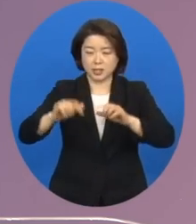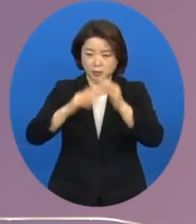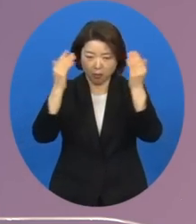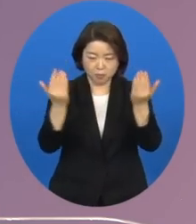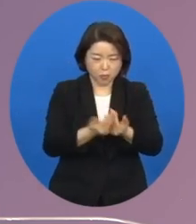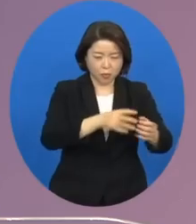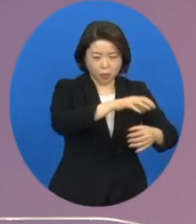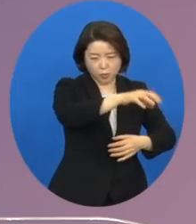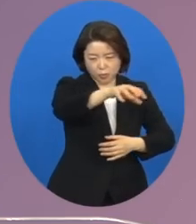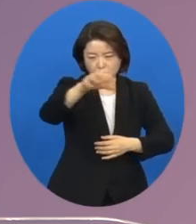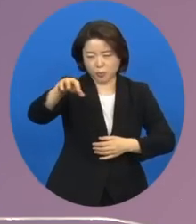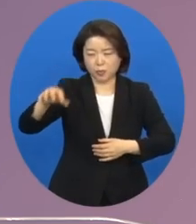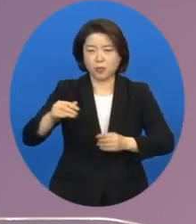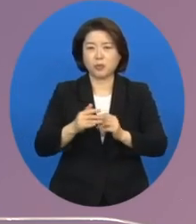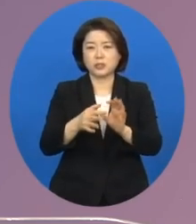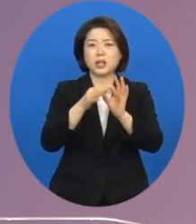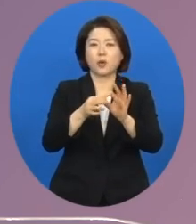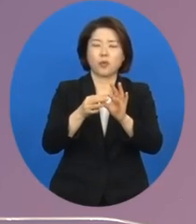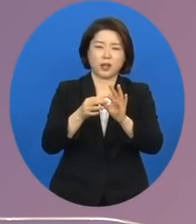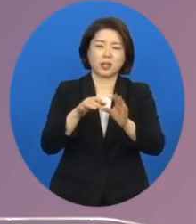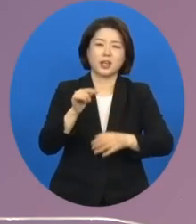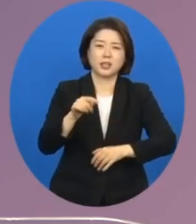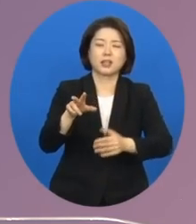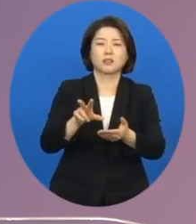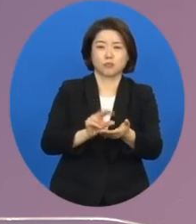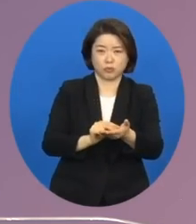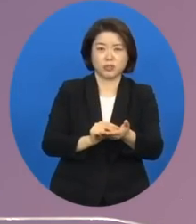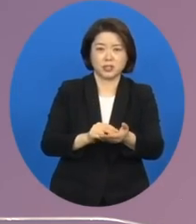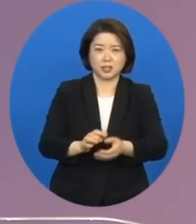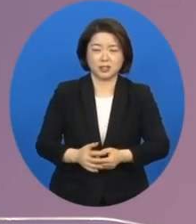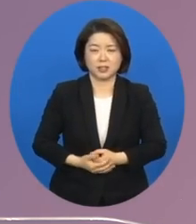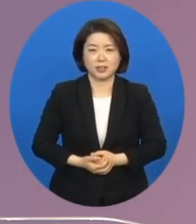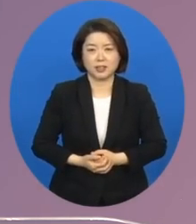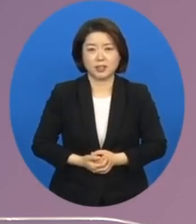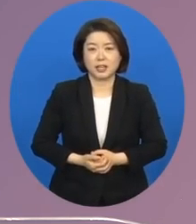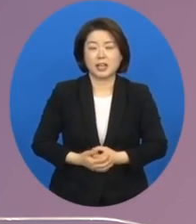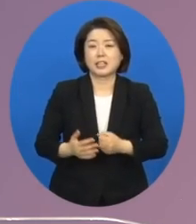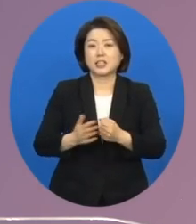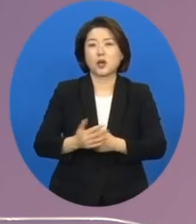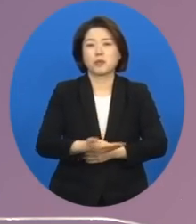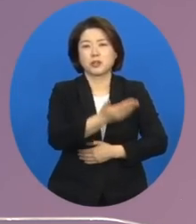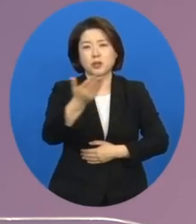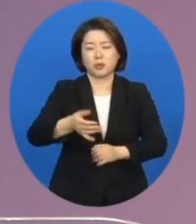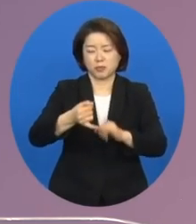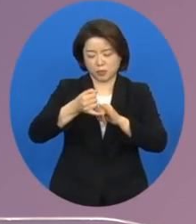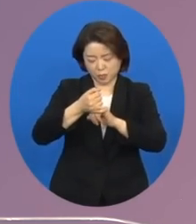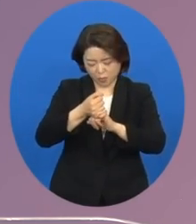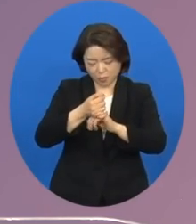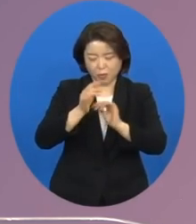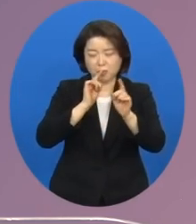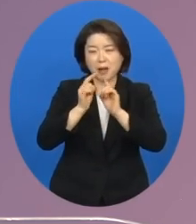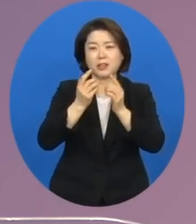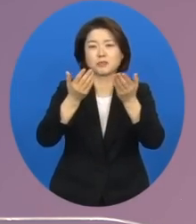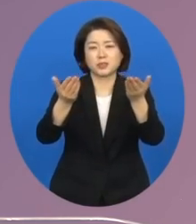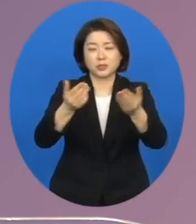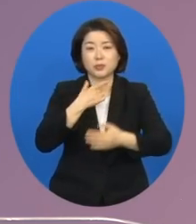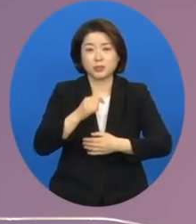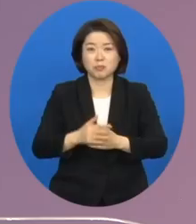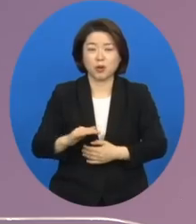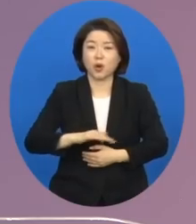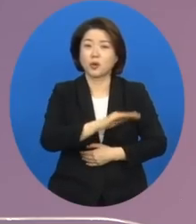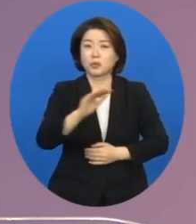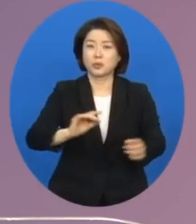영역에 관계가 문제였던 거예요 그래서 저는 여러분들에게 꼭 말씀드리고 싶습니다 우리